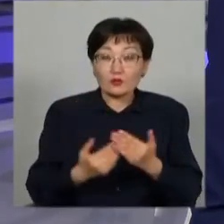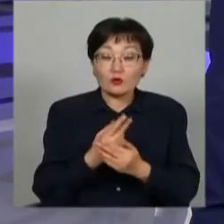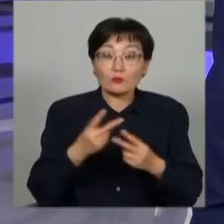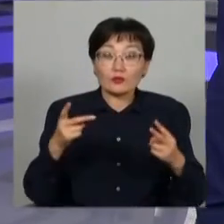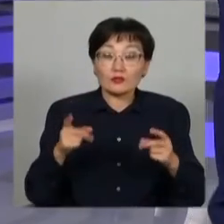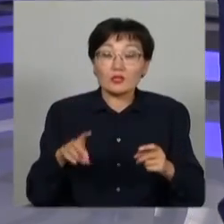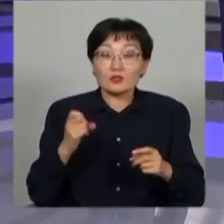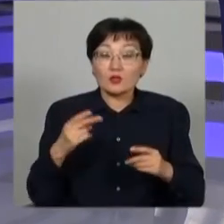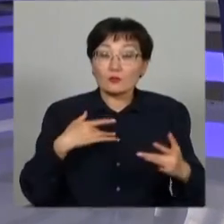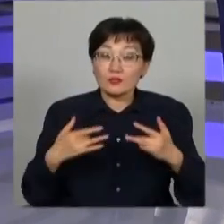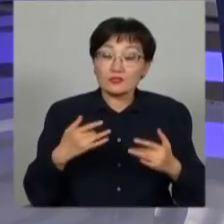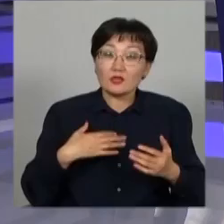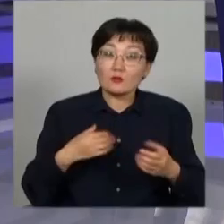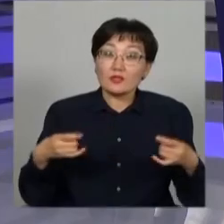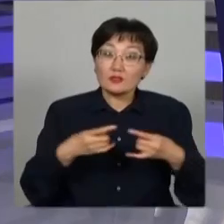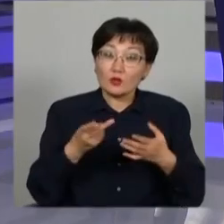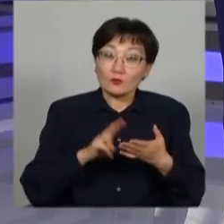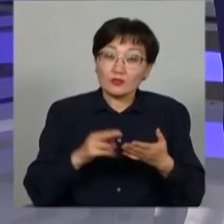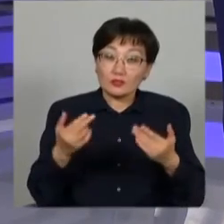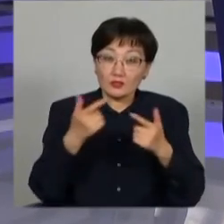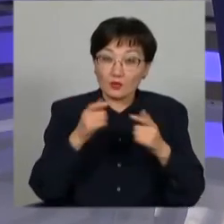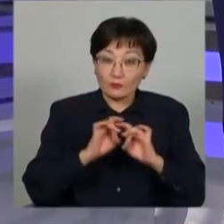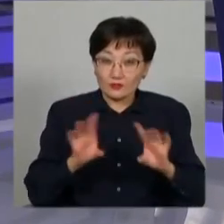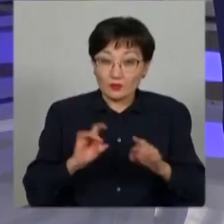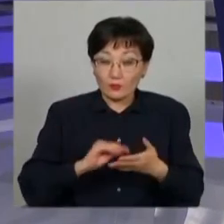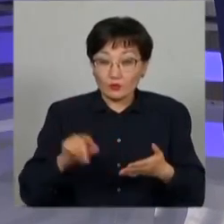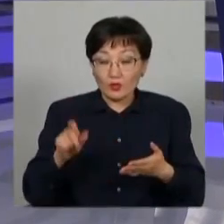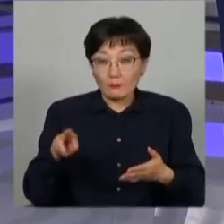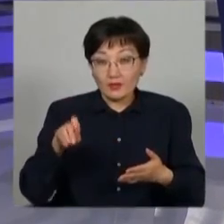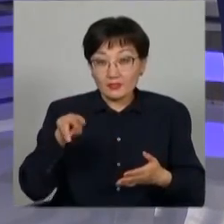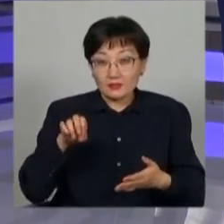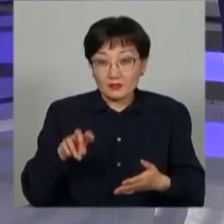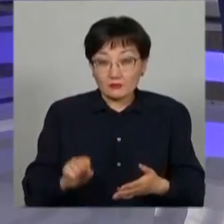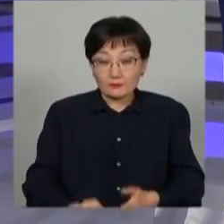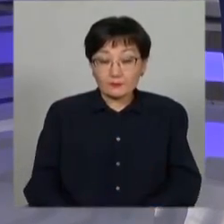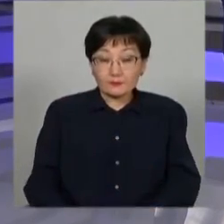көрермен, ұлттық театрдан тікелей байланысқа шығып, ақпаратын бөліскен әріптесім Мадина Оқас болатын.